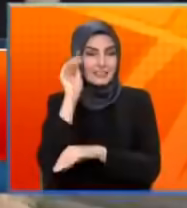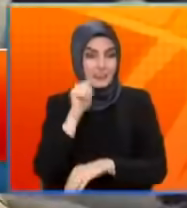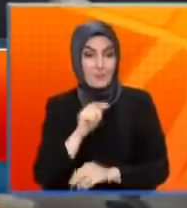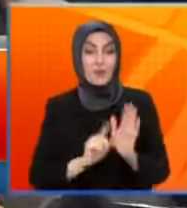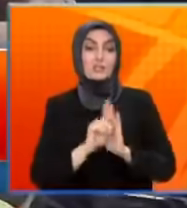kısıtlamaların kaldırılması